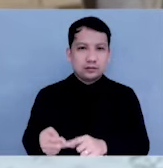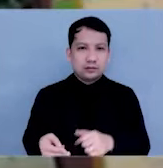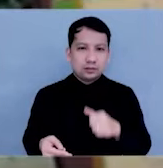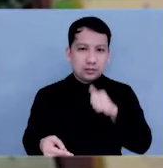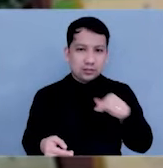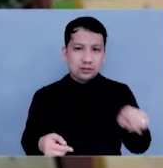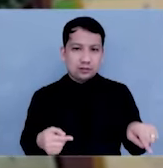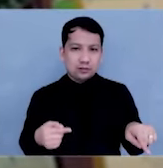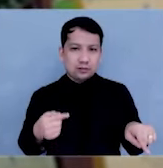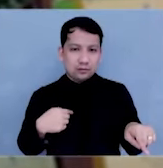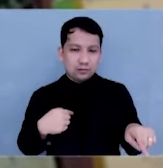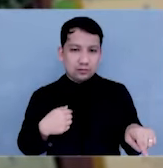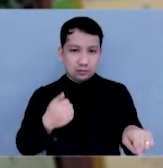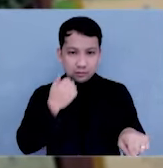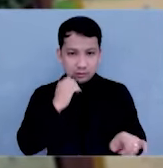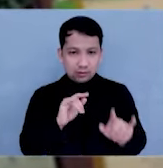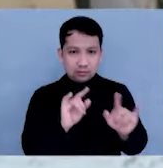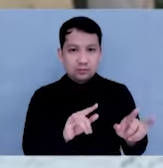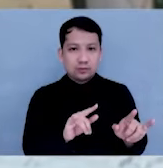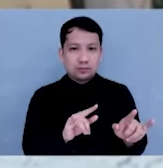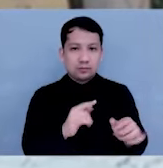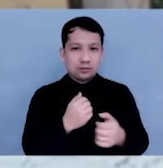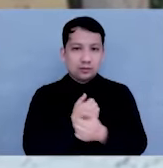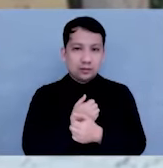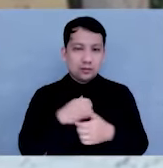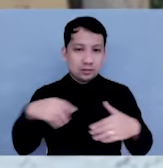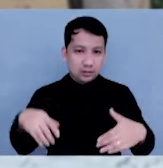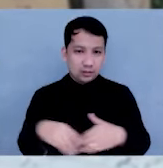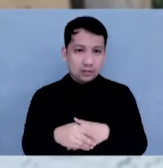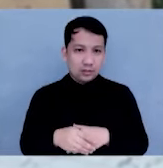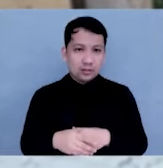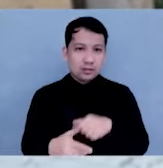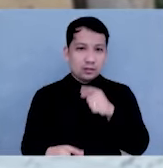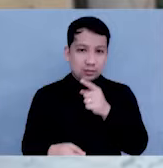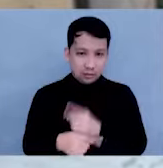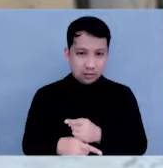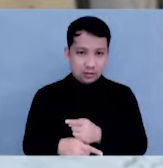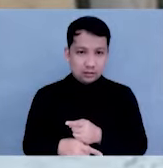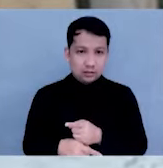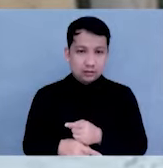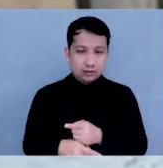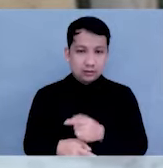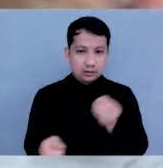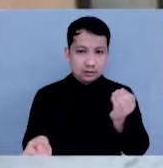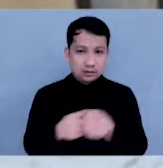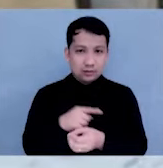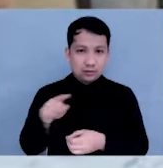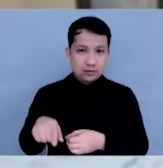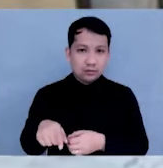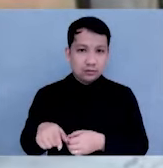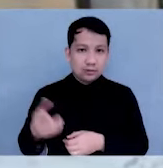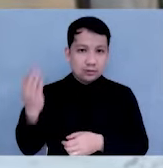ko? Sa pag-gugma na ko, naminyo ko. Ang tangon ba na to ang nasa City Hall